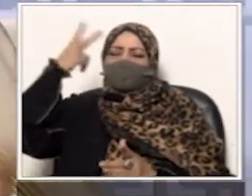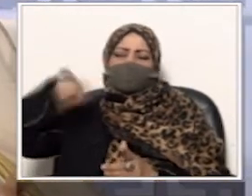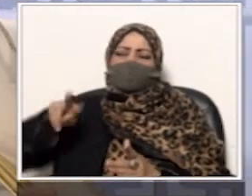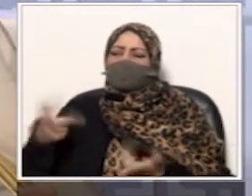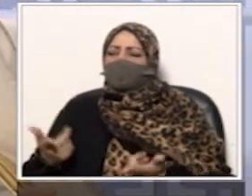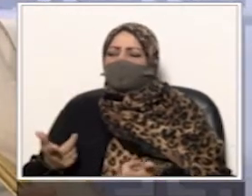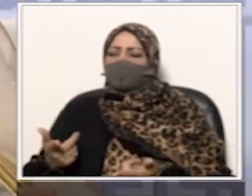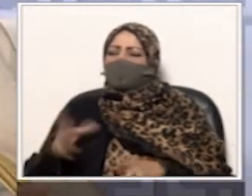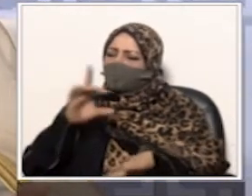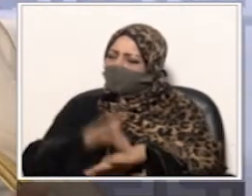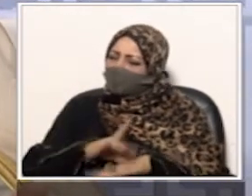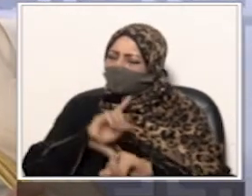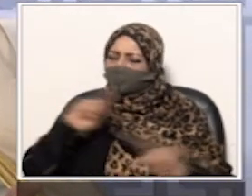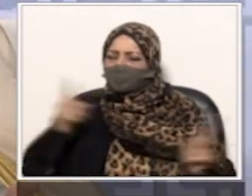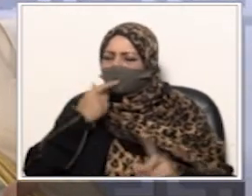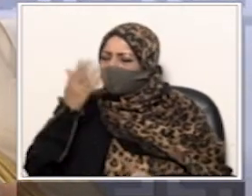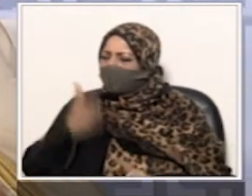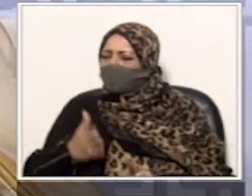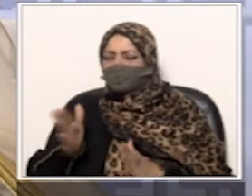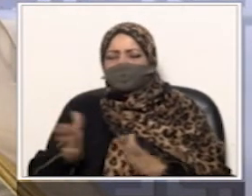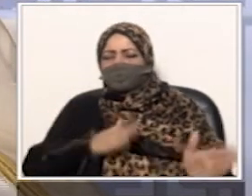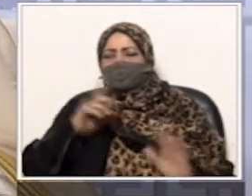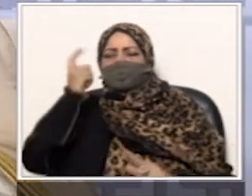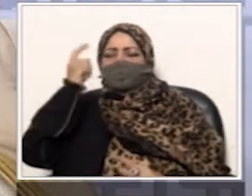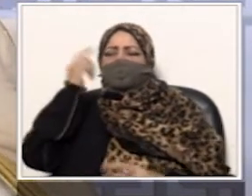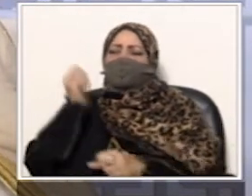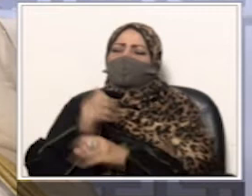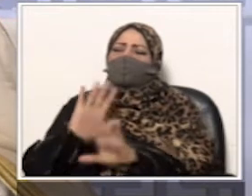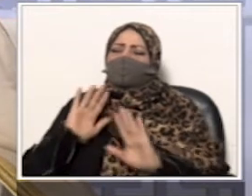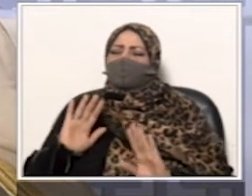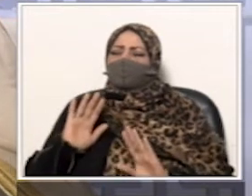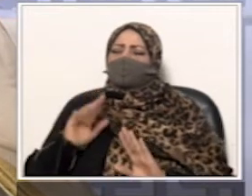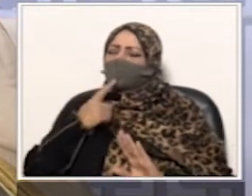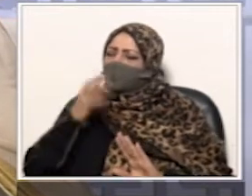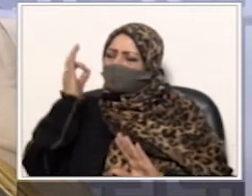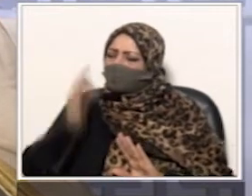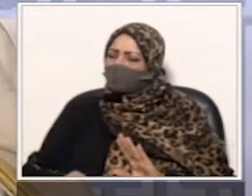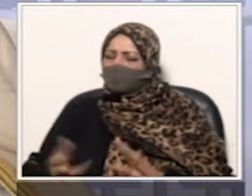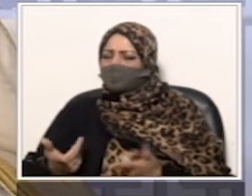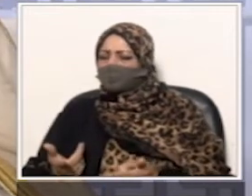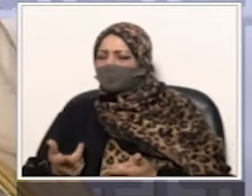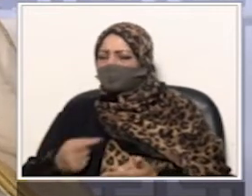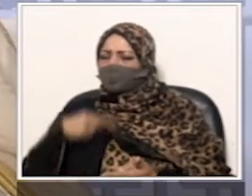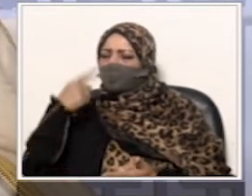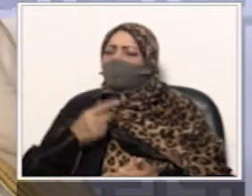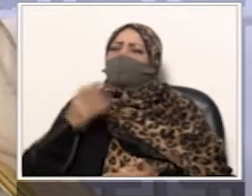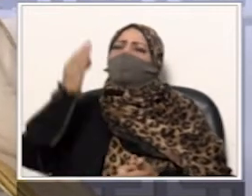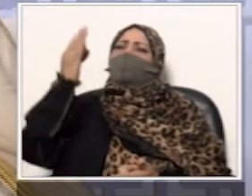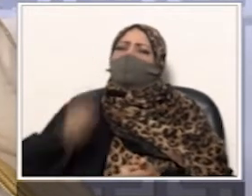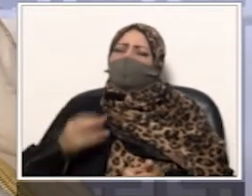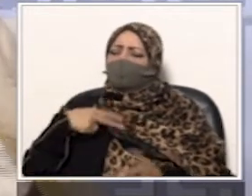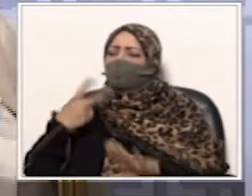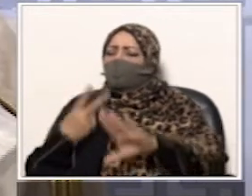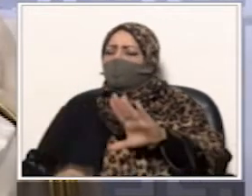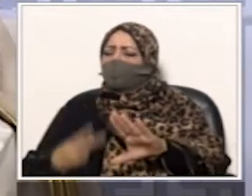لأن النذر يجب الوفاء به، ولما الإنسان يلزم على نفسه أو يلزم نفسه فعل صلاة أو صوم أو